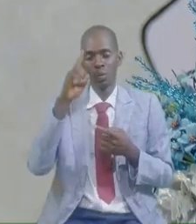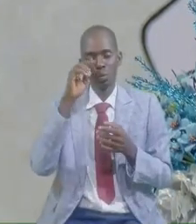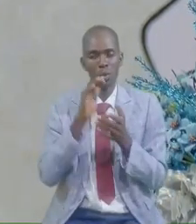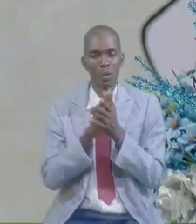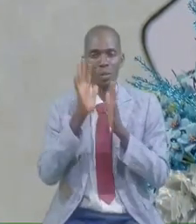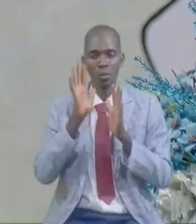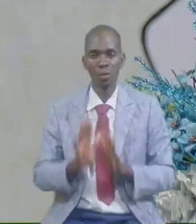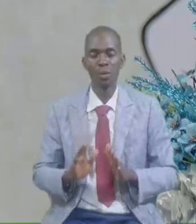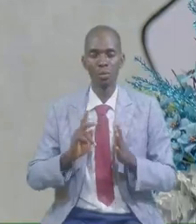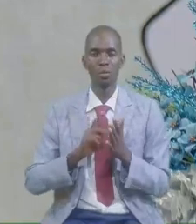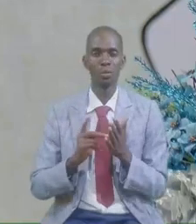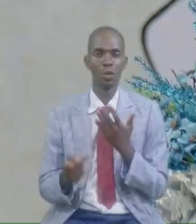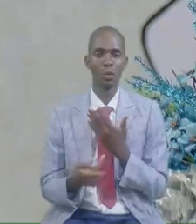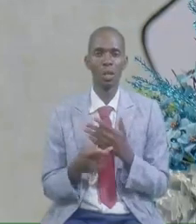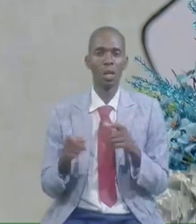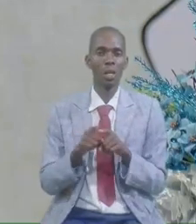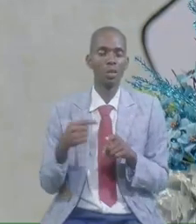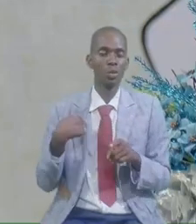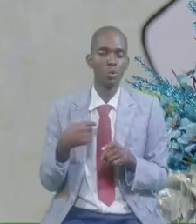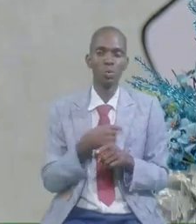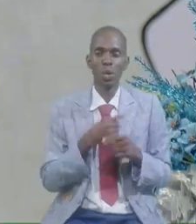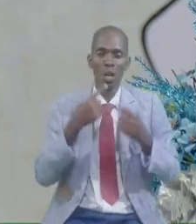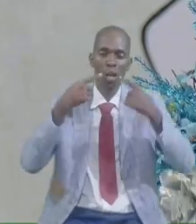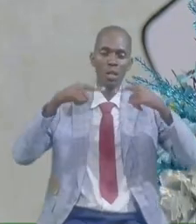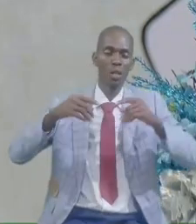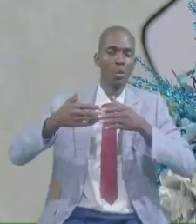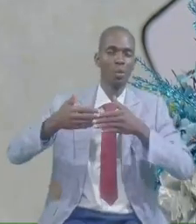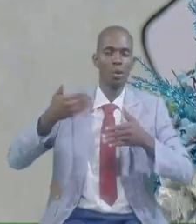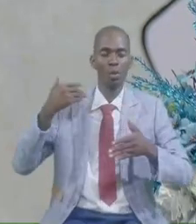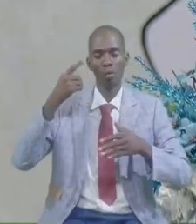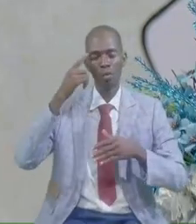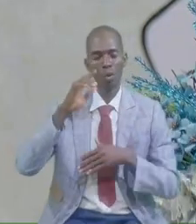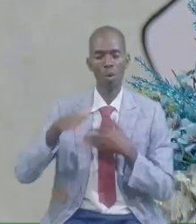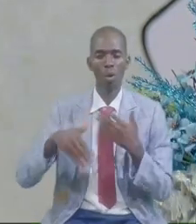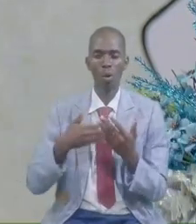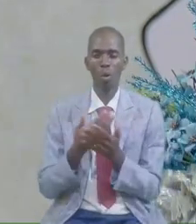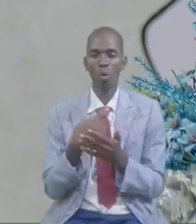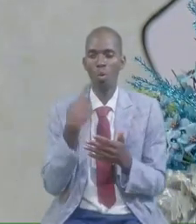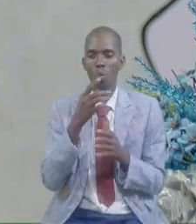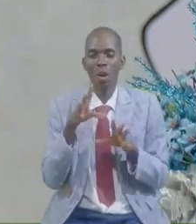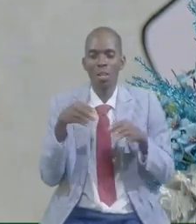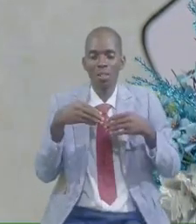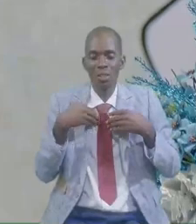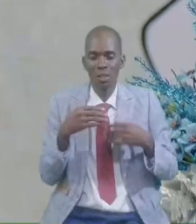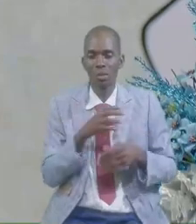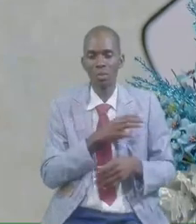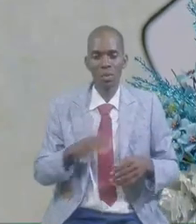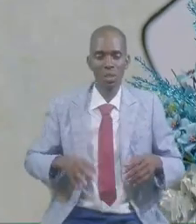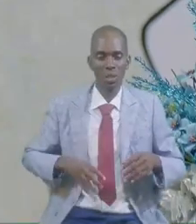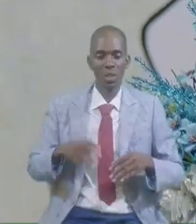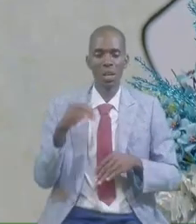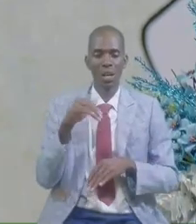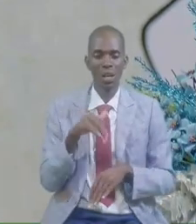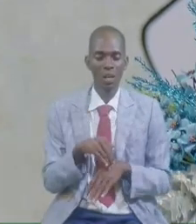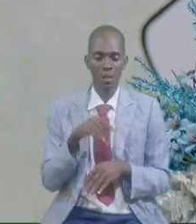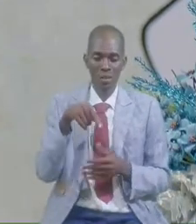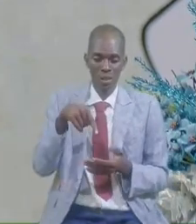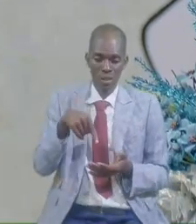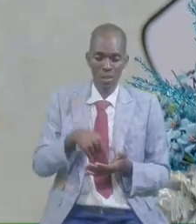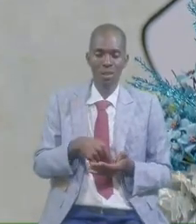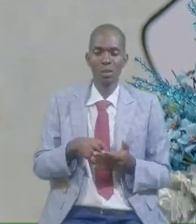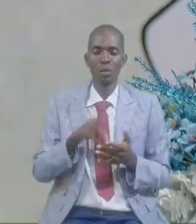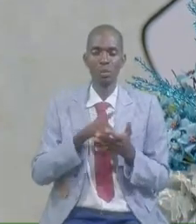Il y aura donc le banquet, comme l'avons annoncé, spécial pour tous ceux qui ont donné leur vie au Seigneur au cours de la croisade, le dimanche